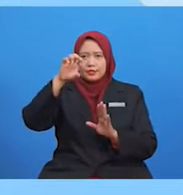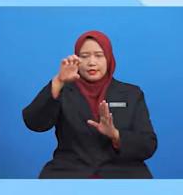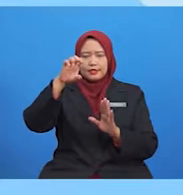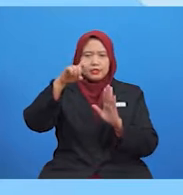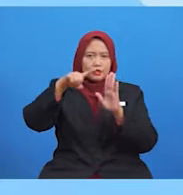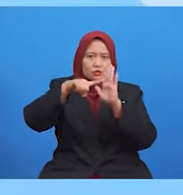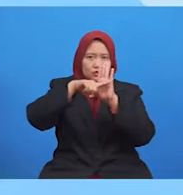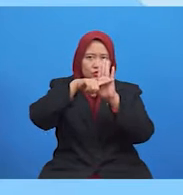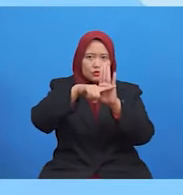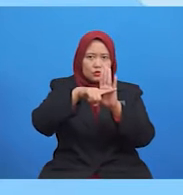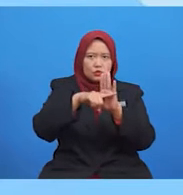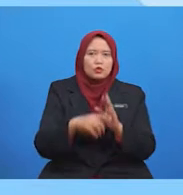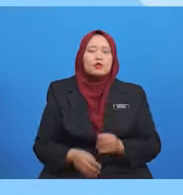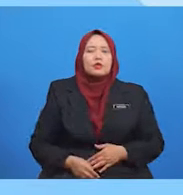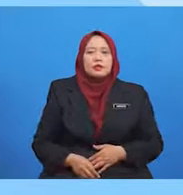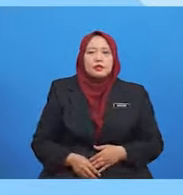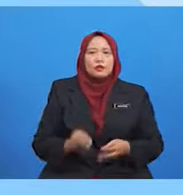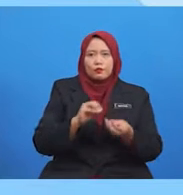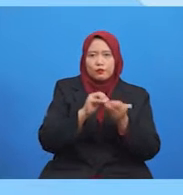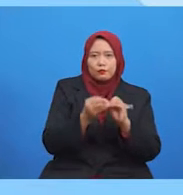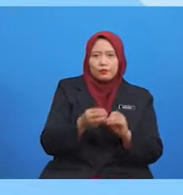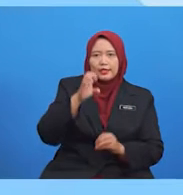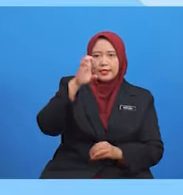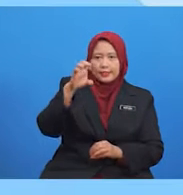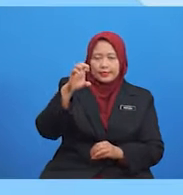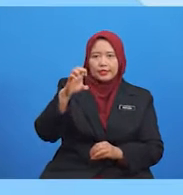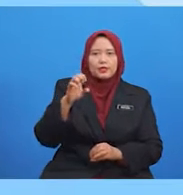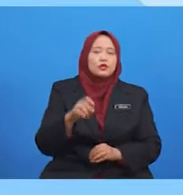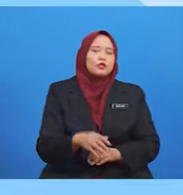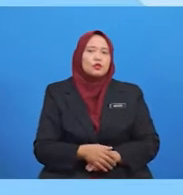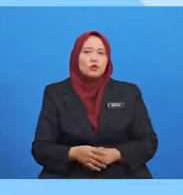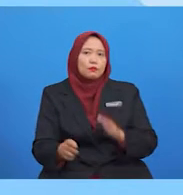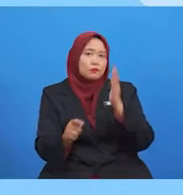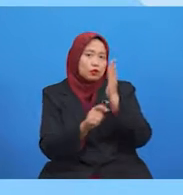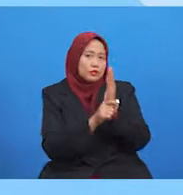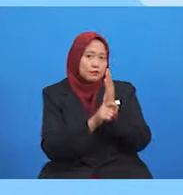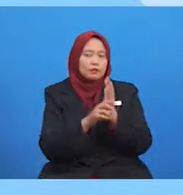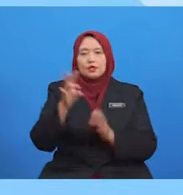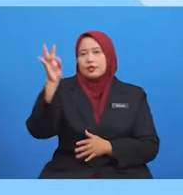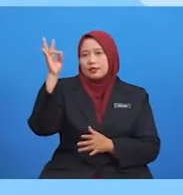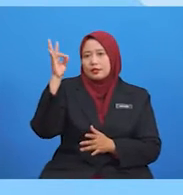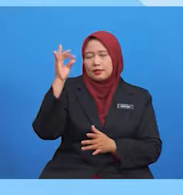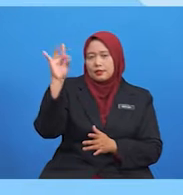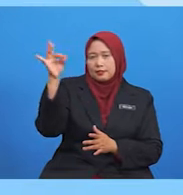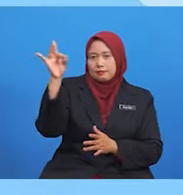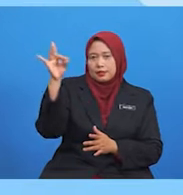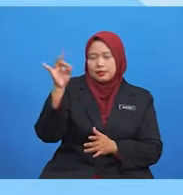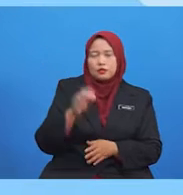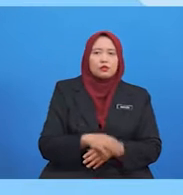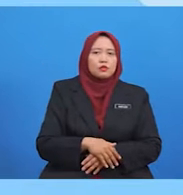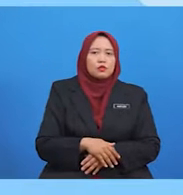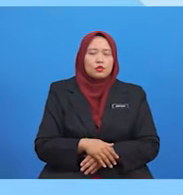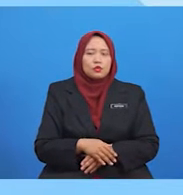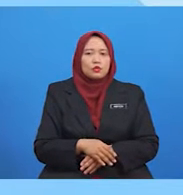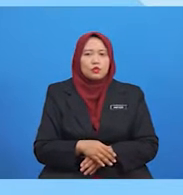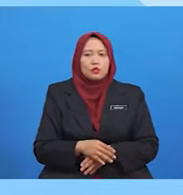berlaku? Bilangan elektron telah bertambah menjadi 18. Maka atom tersebut